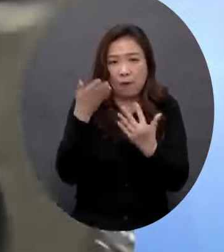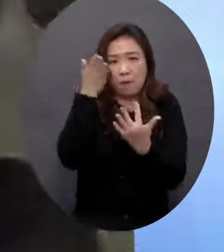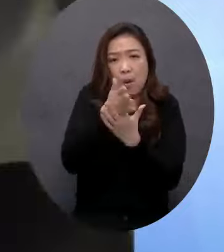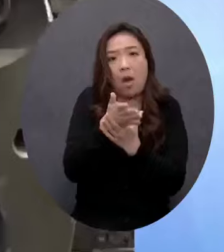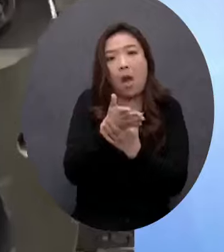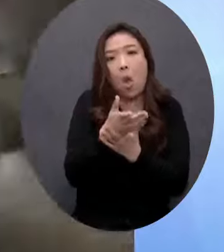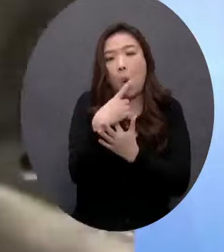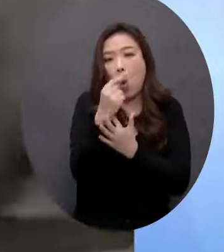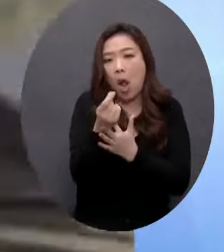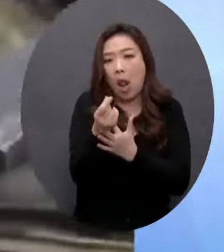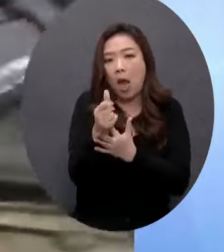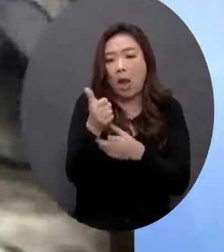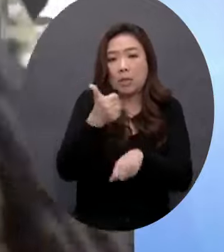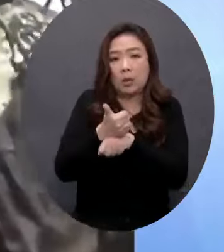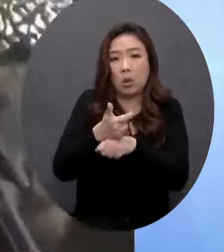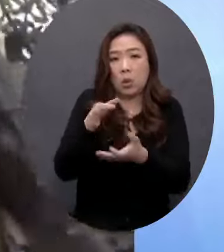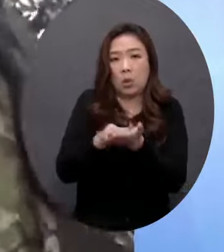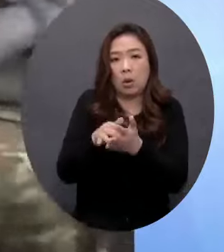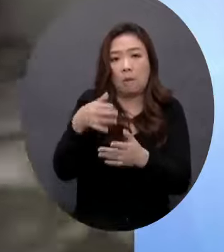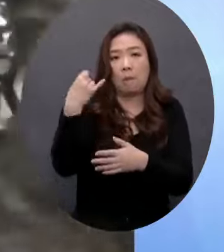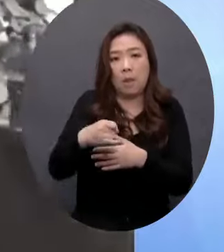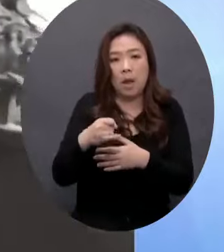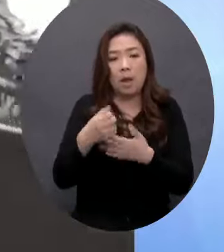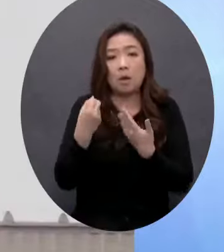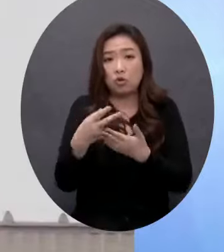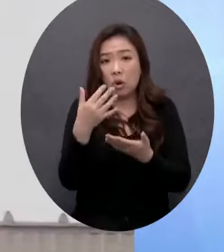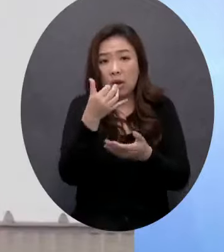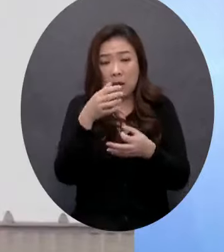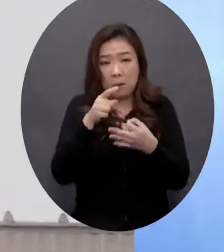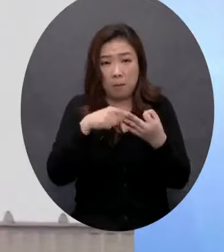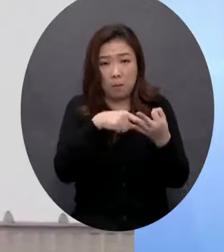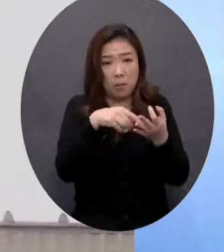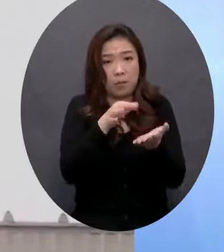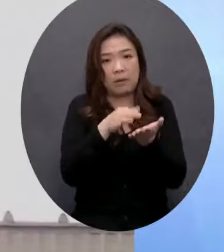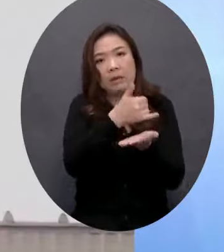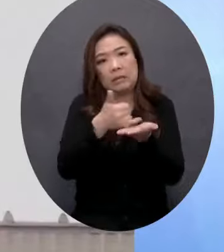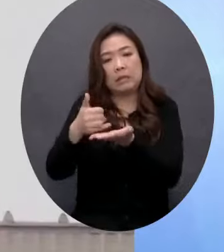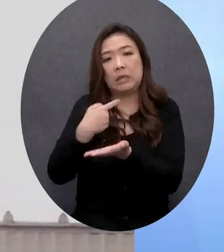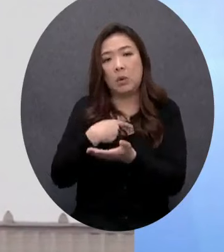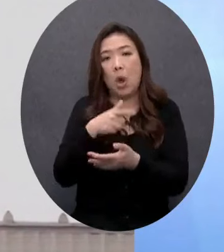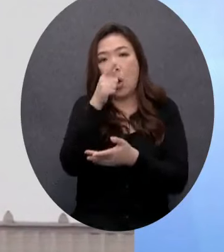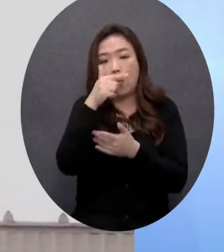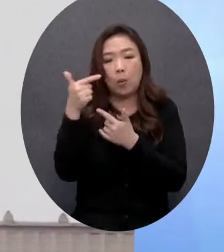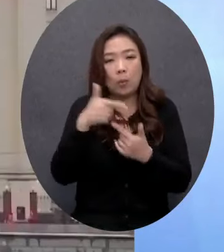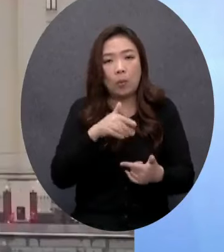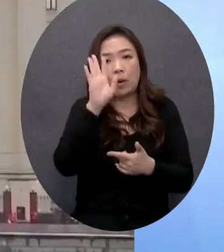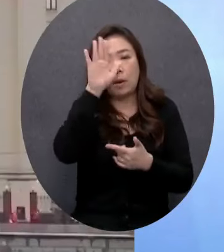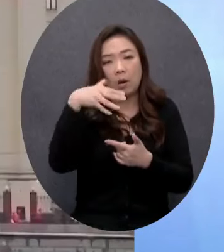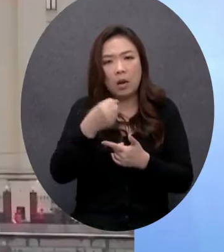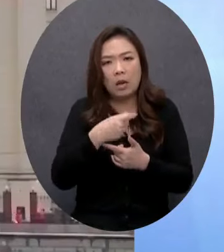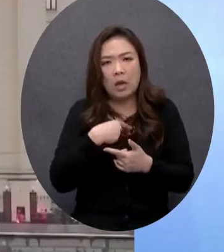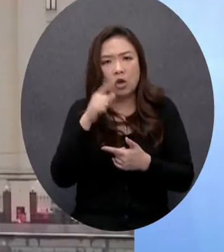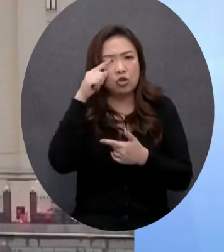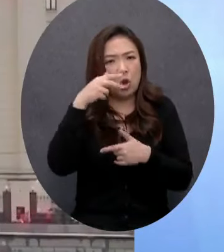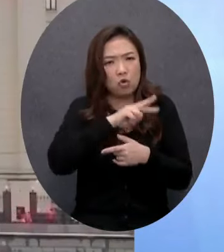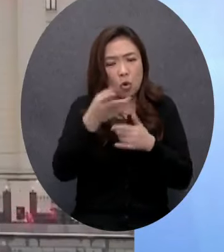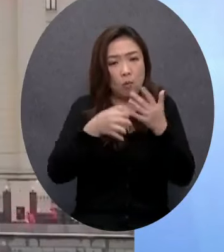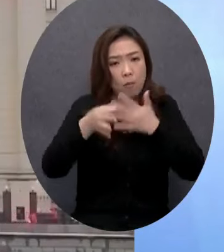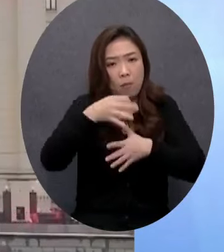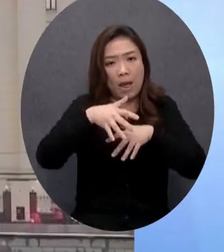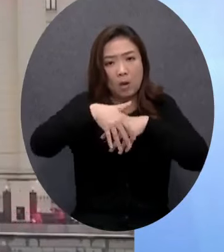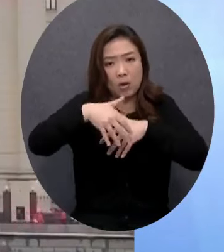辅，其后更加要撤出哈尔科夫等地。普京多年来一直希望肃清军队里面贪腐问题，但是成